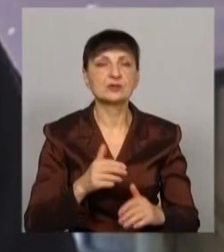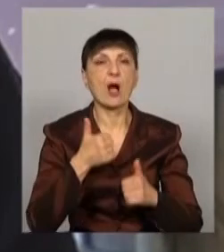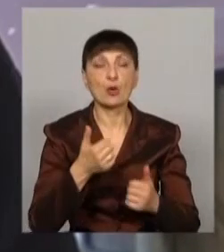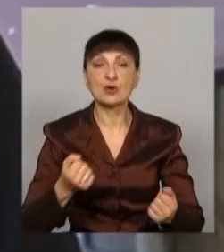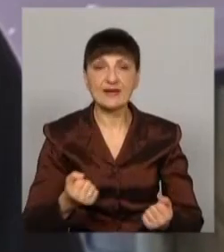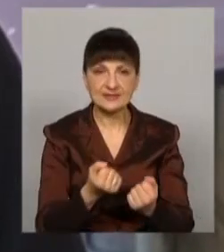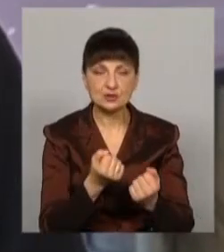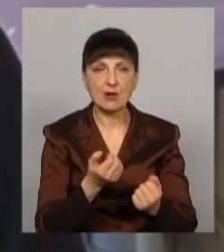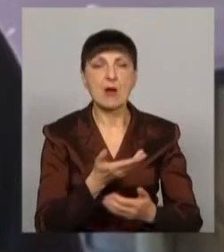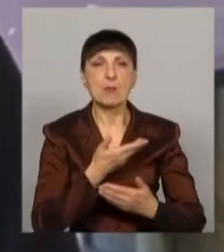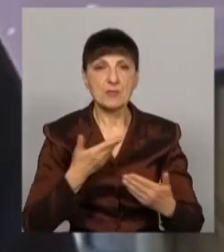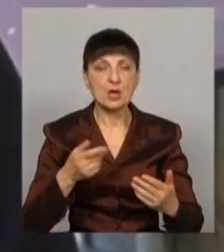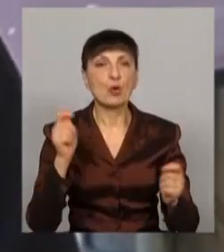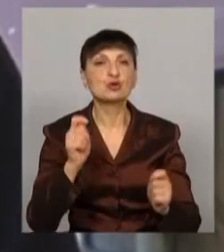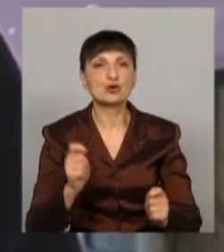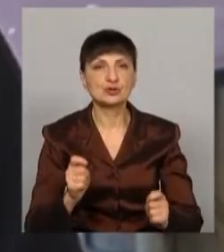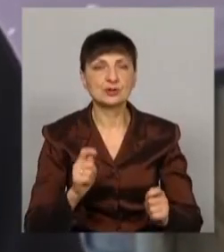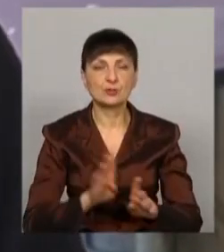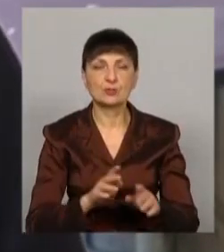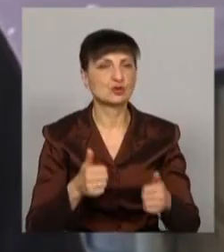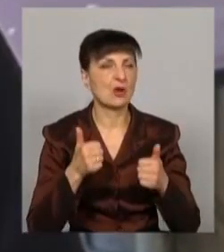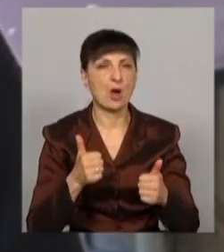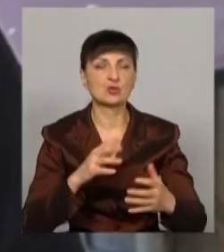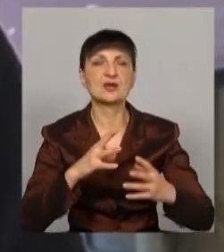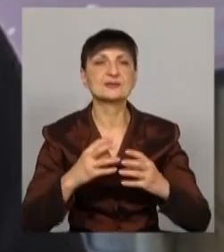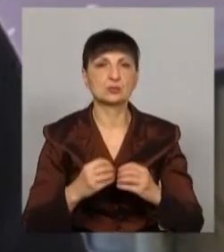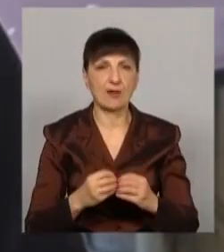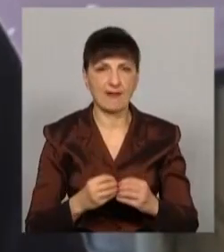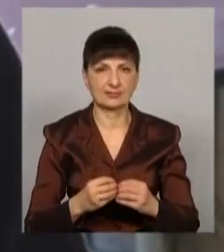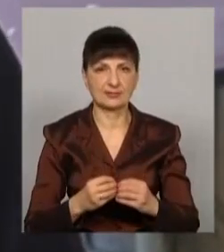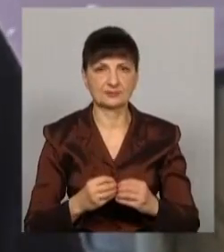хорошая поддержка, мы, я думаю, достигнем вот очень хороших этих результатов.